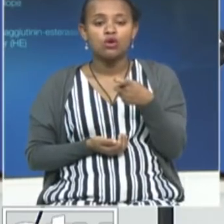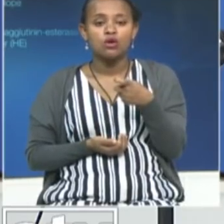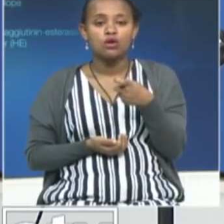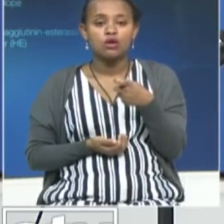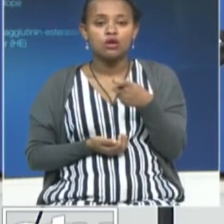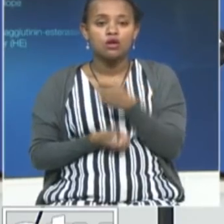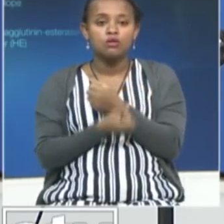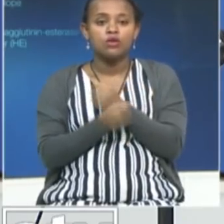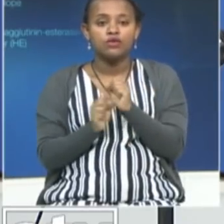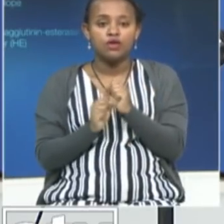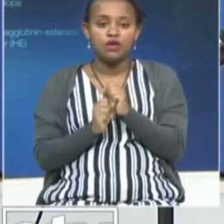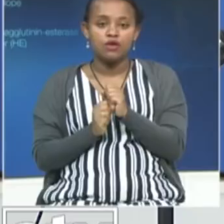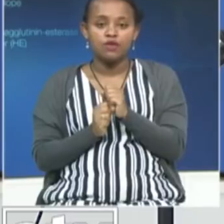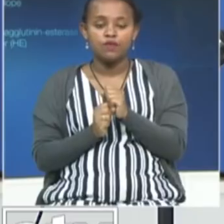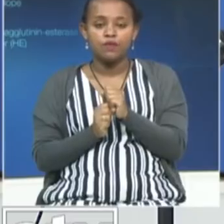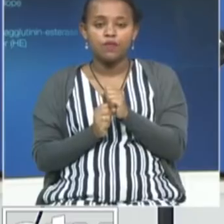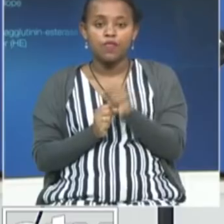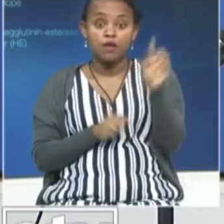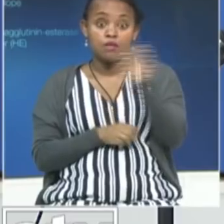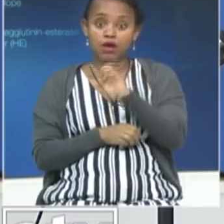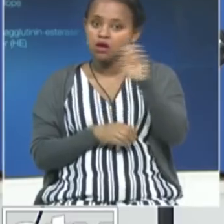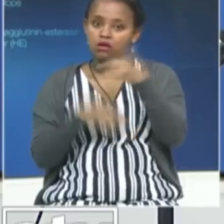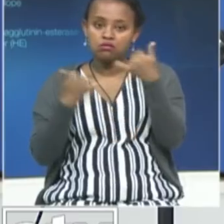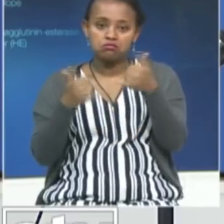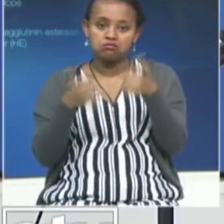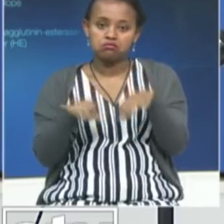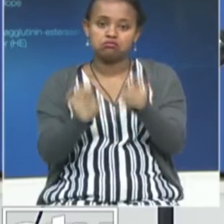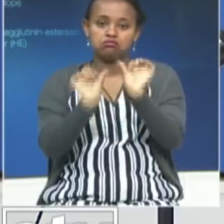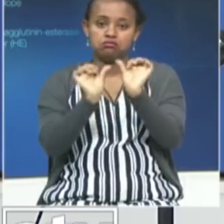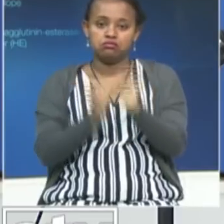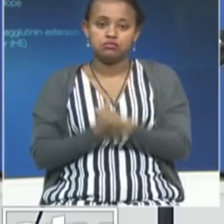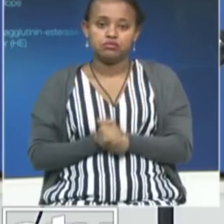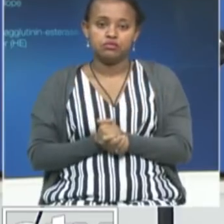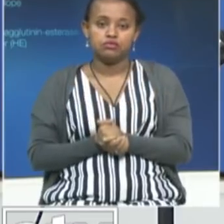መፍትሄ ቢሰጠን። እየቀኑ ነው የሚጫወቱት።